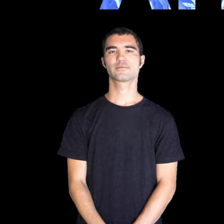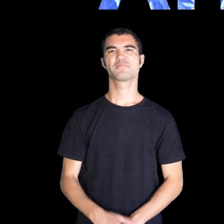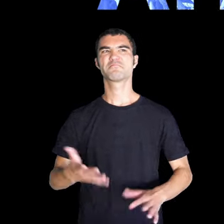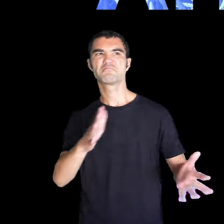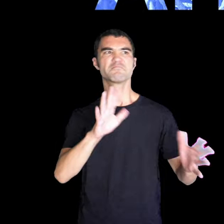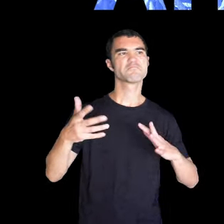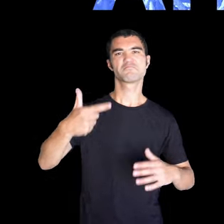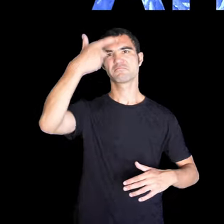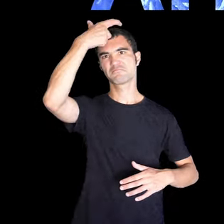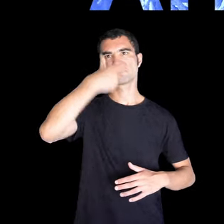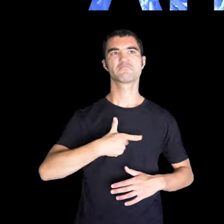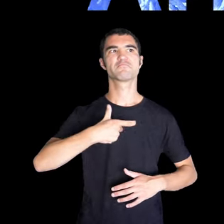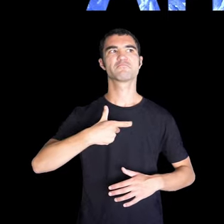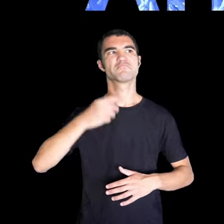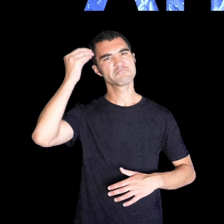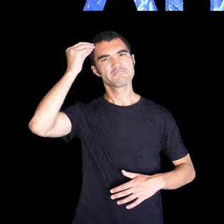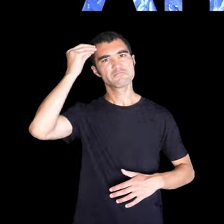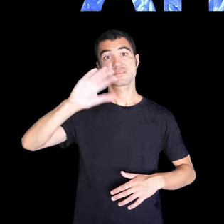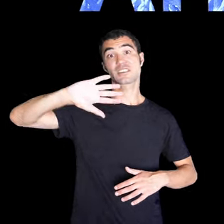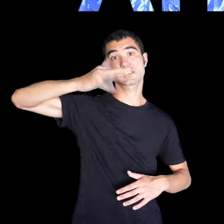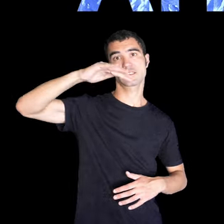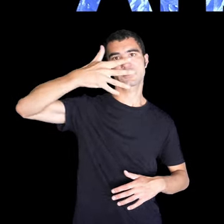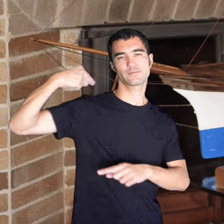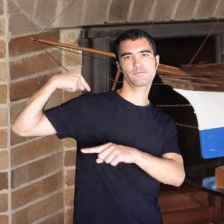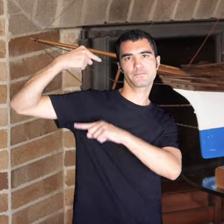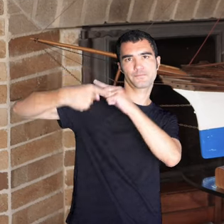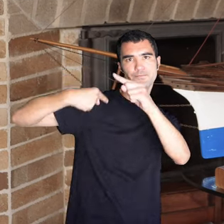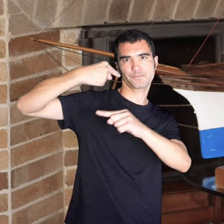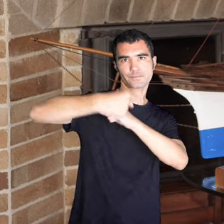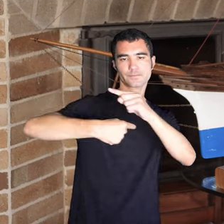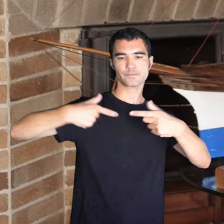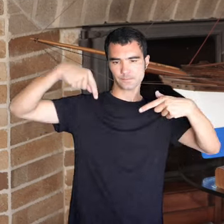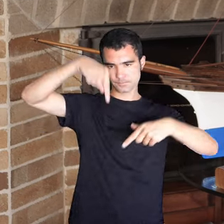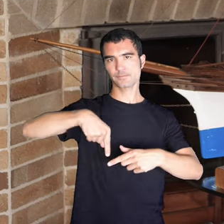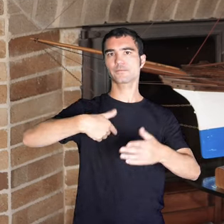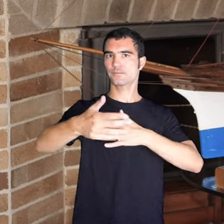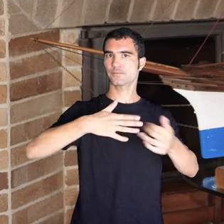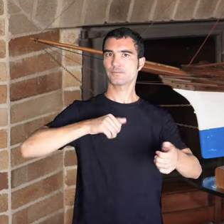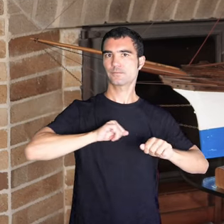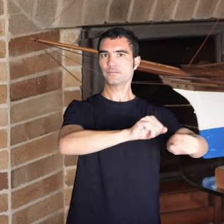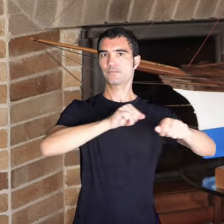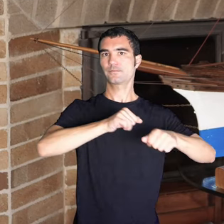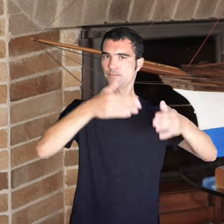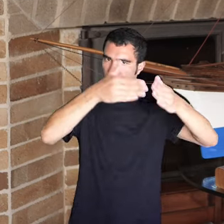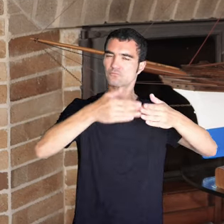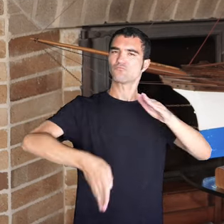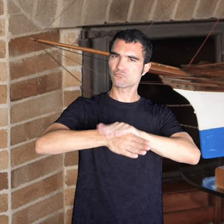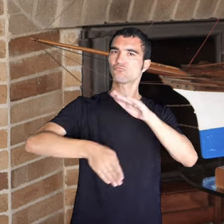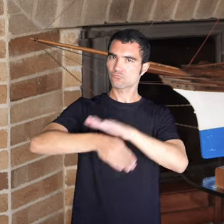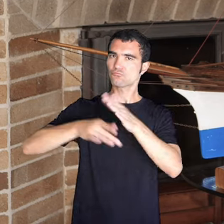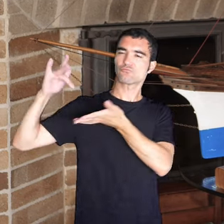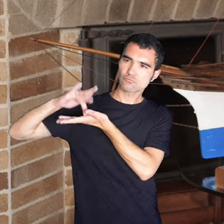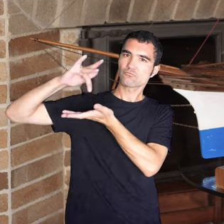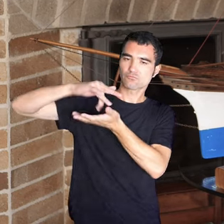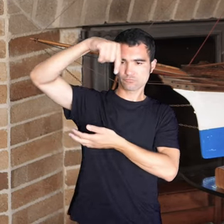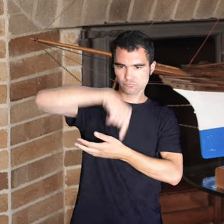Crec que de la quinta generació de mestres d'aixa continuada aquí en l'esport de